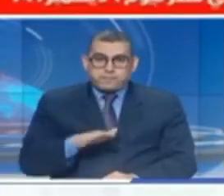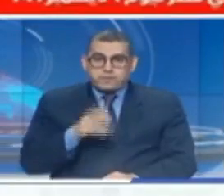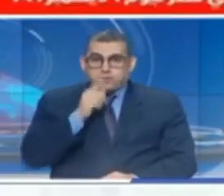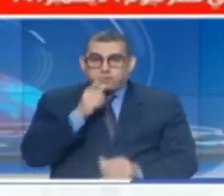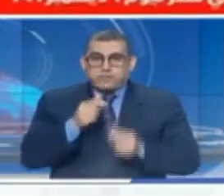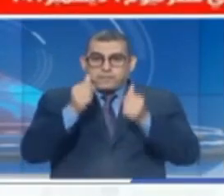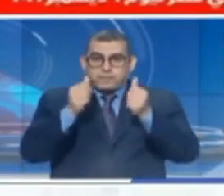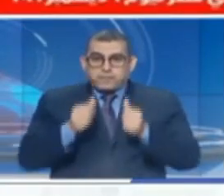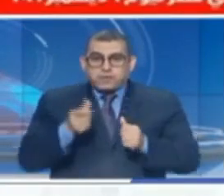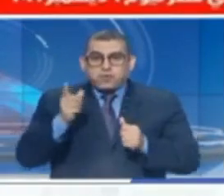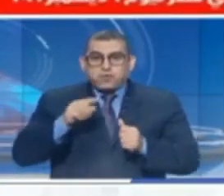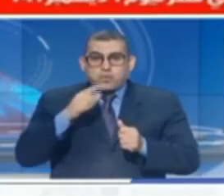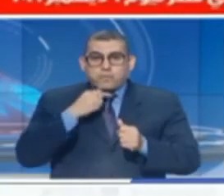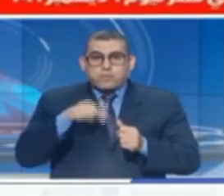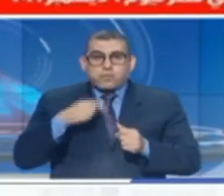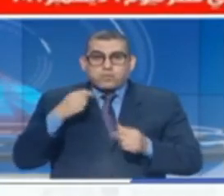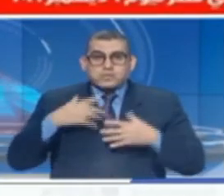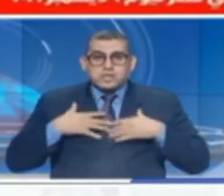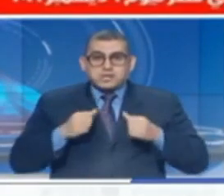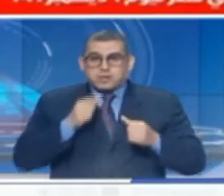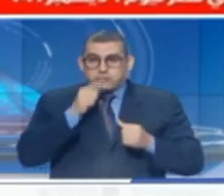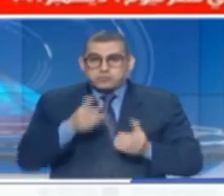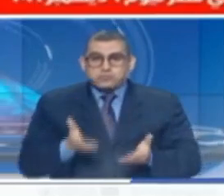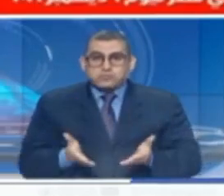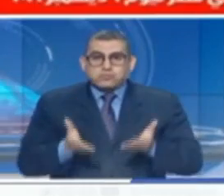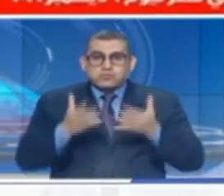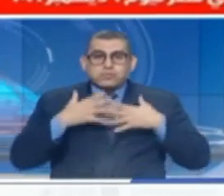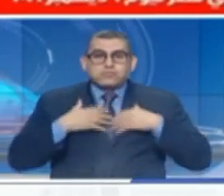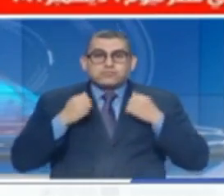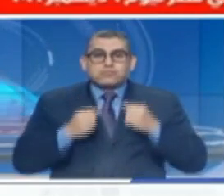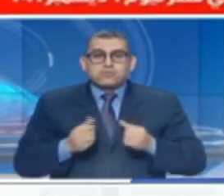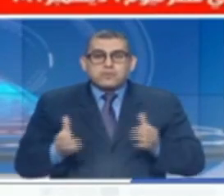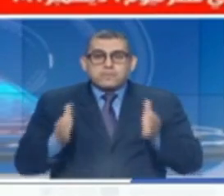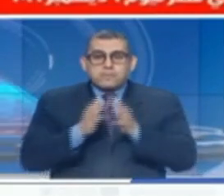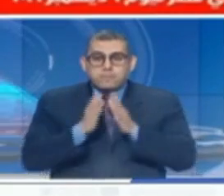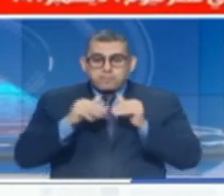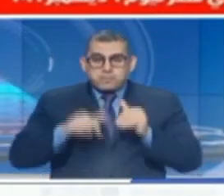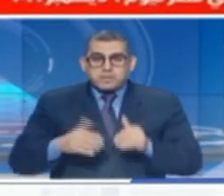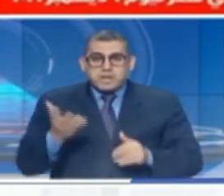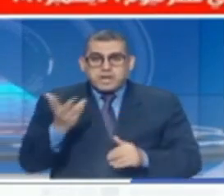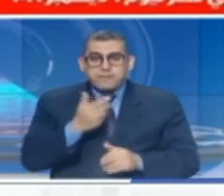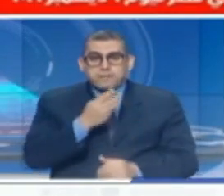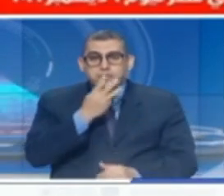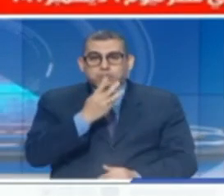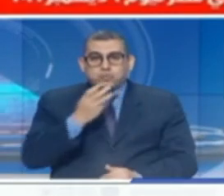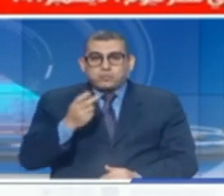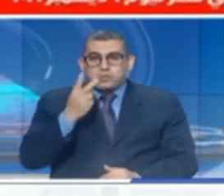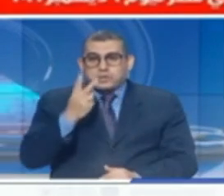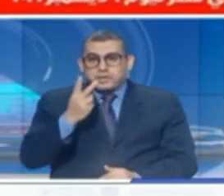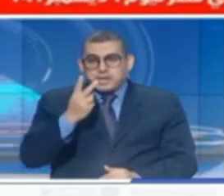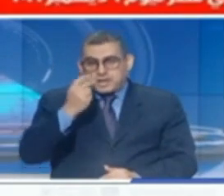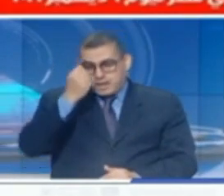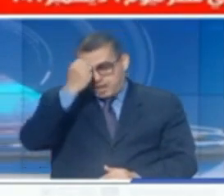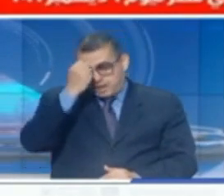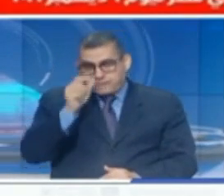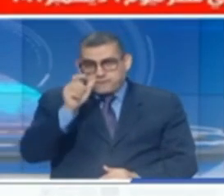وفاة. وفي بيانها اليومي أعلنت الصحة ارتفاع أعداد المتعافين من الفيروس إلى أكثر من